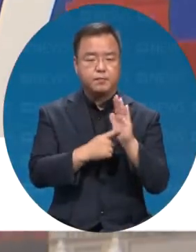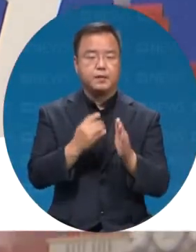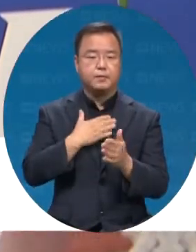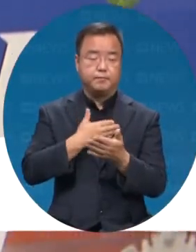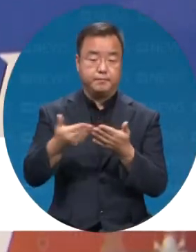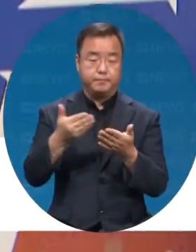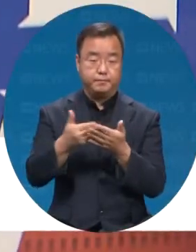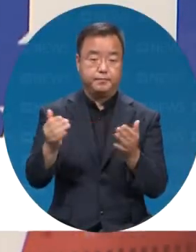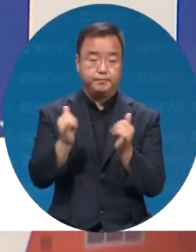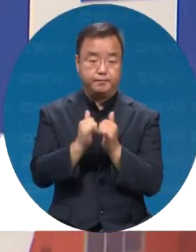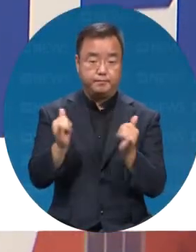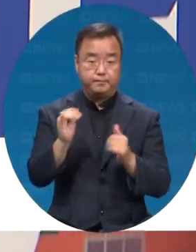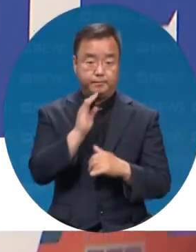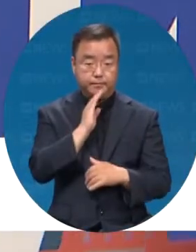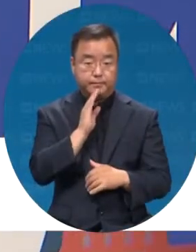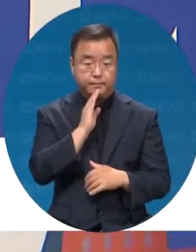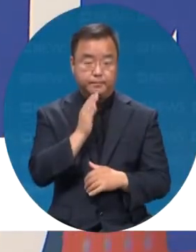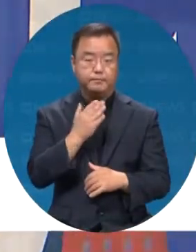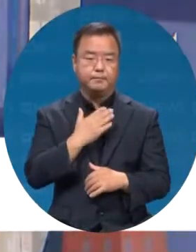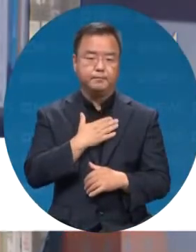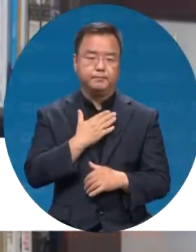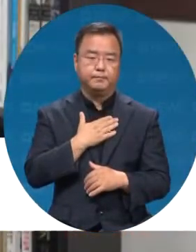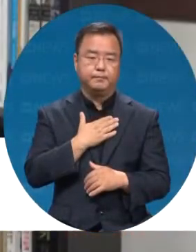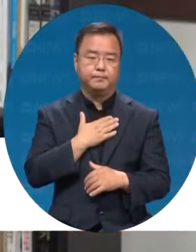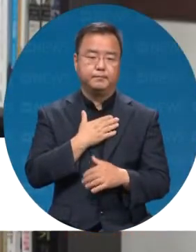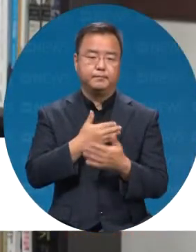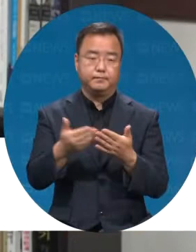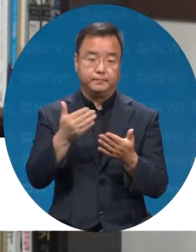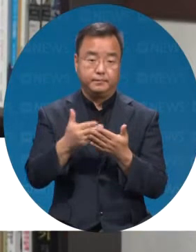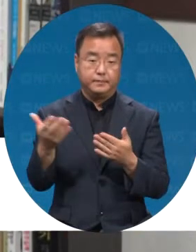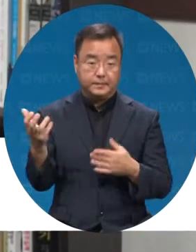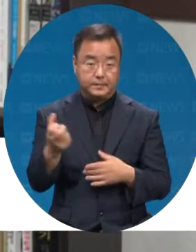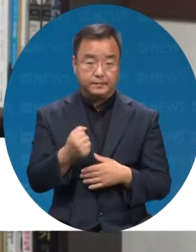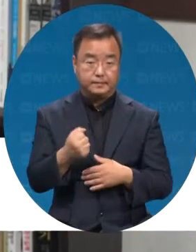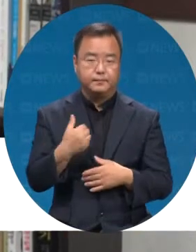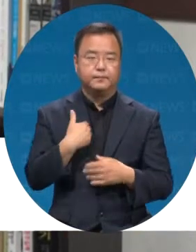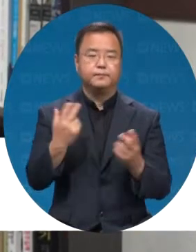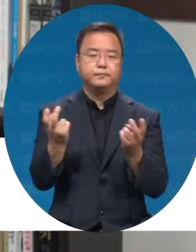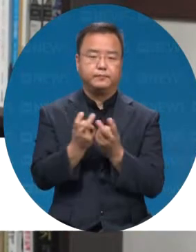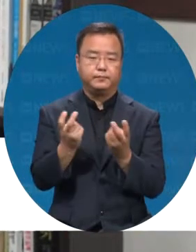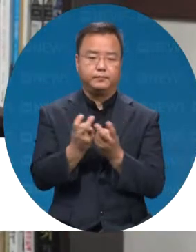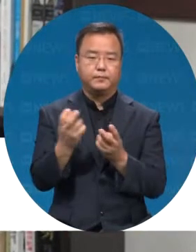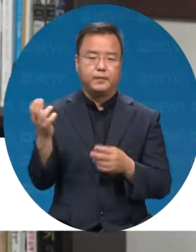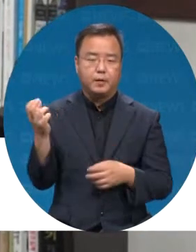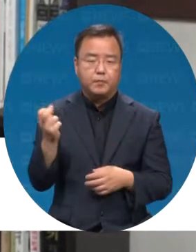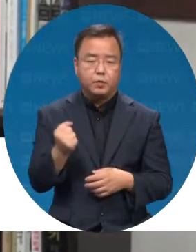그리는 사람 이다 보니까 제 그림을 통해서 제 방식만으로